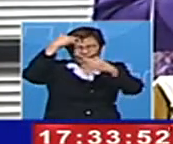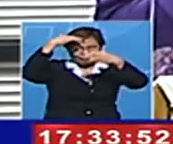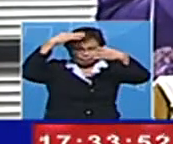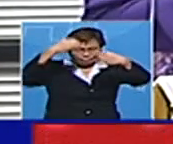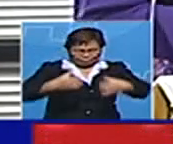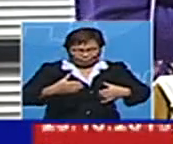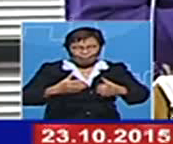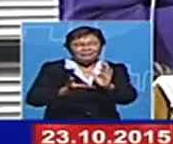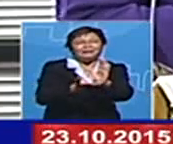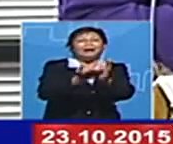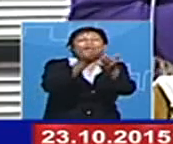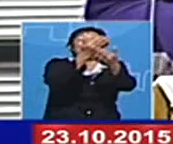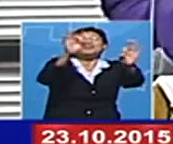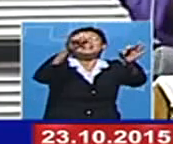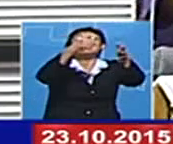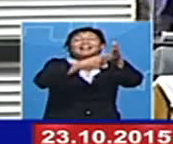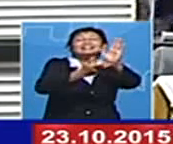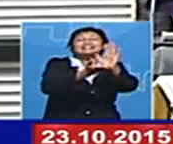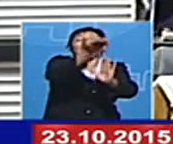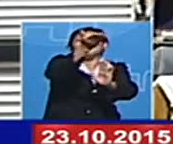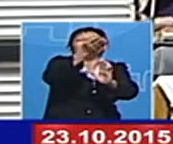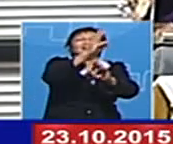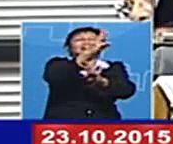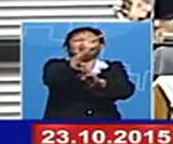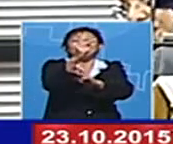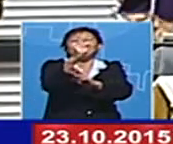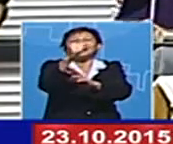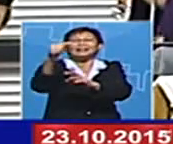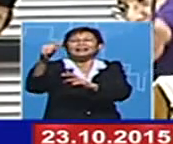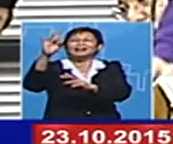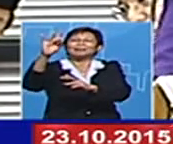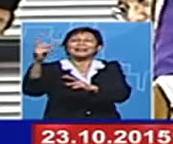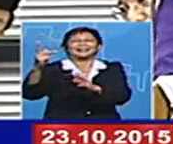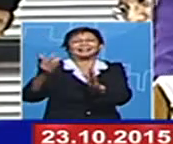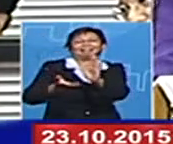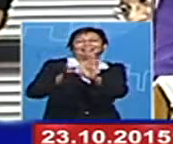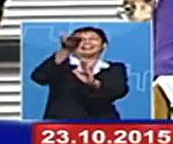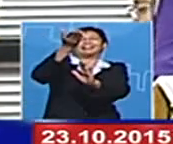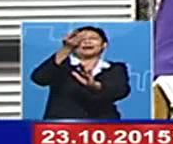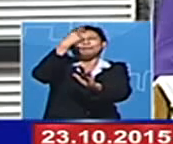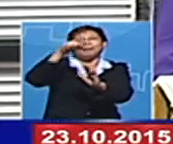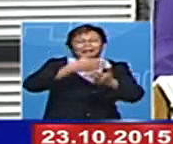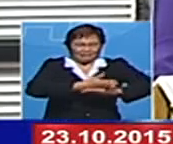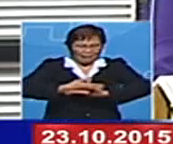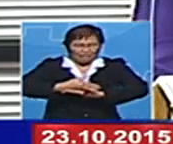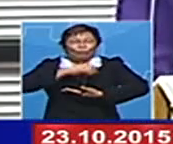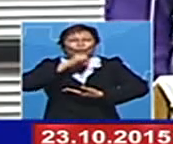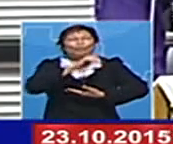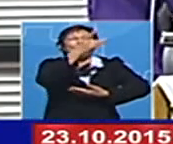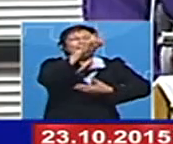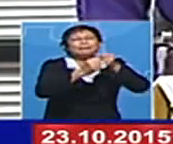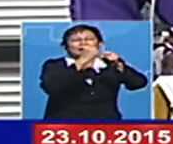had pelepasan Cukai daripada r000 kepada r000 bagi setiap anak berumur